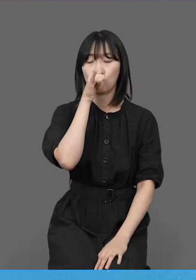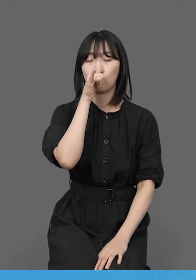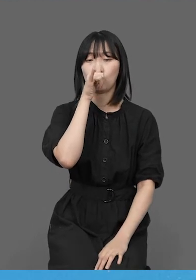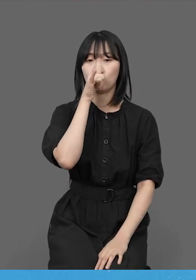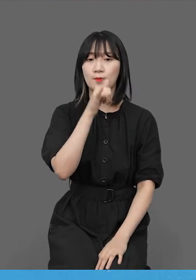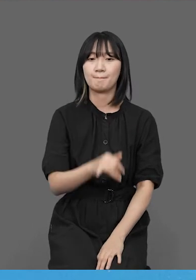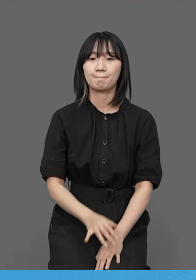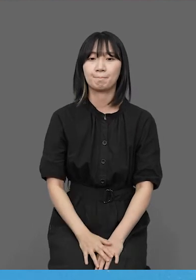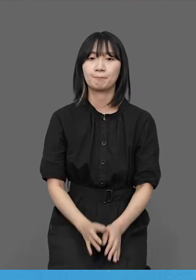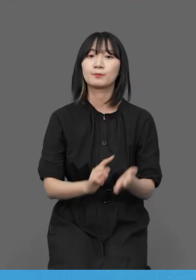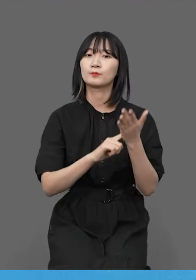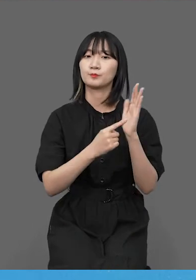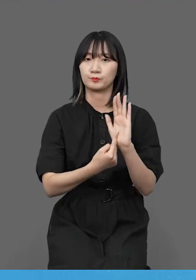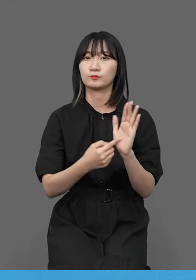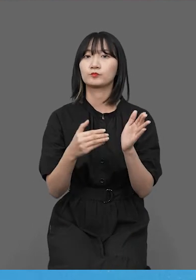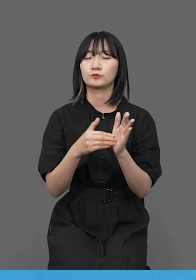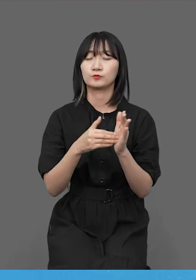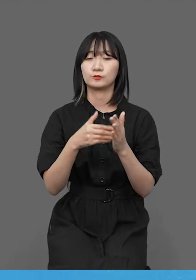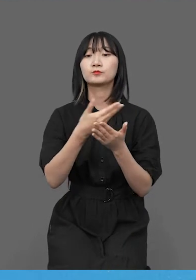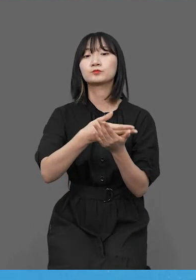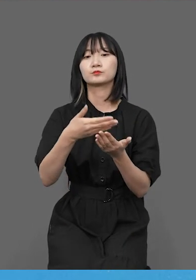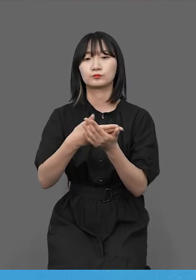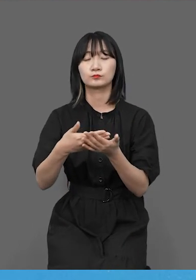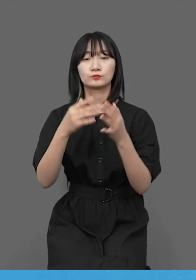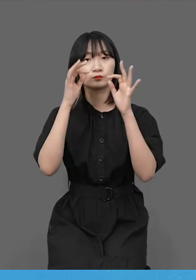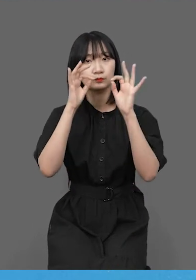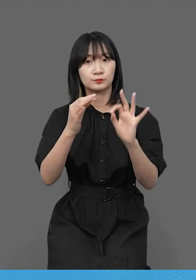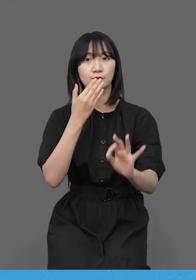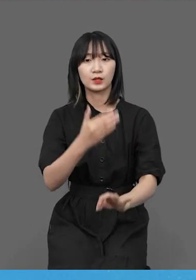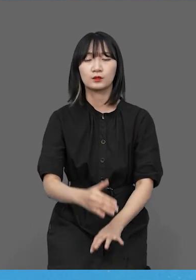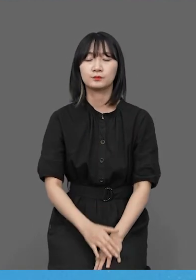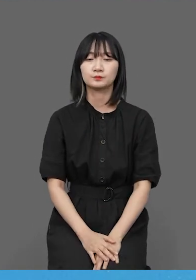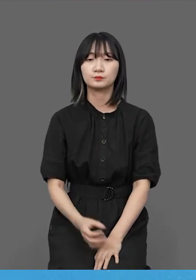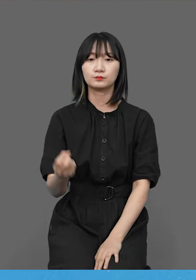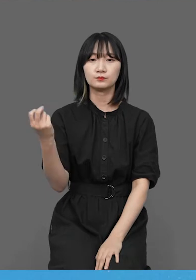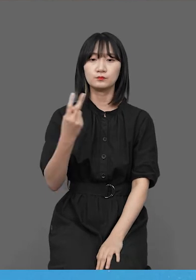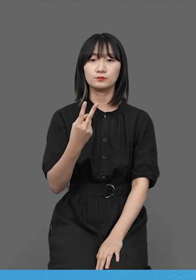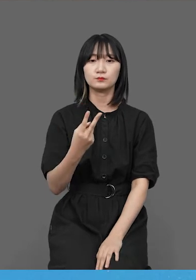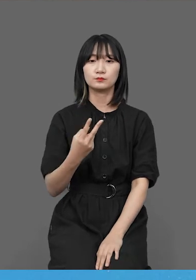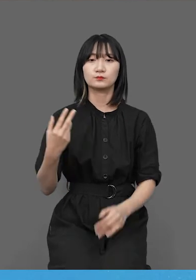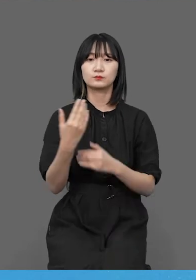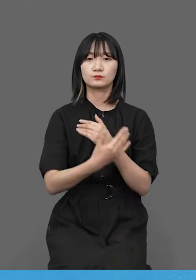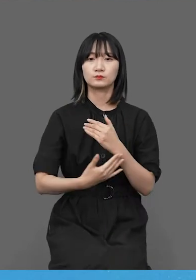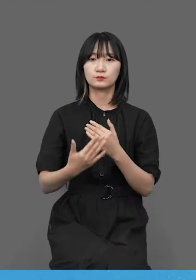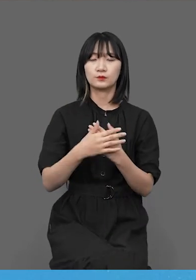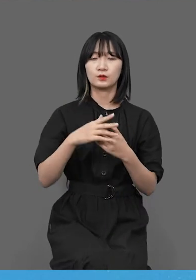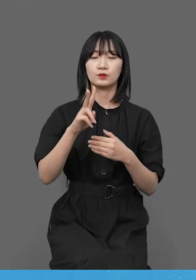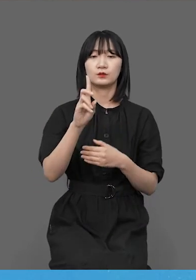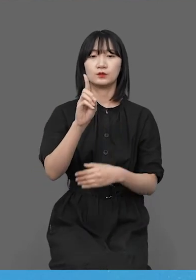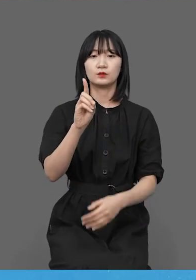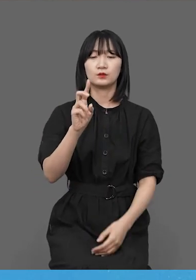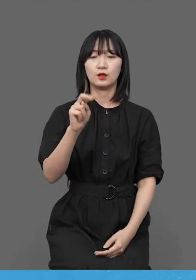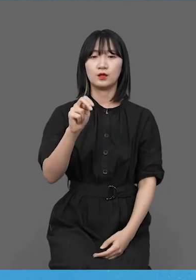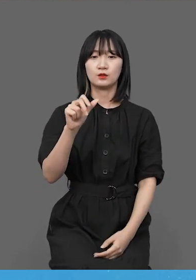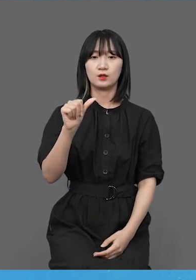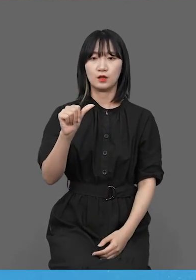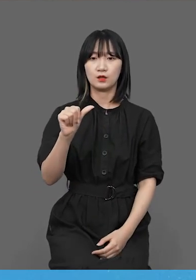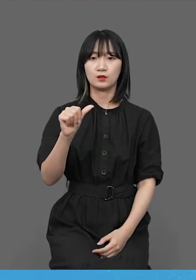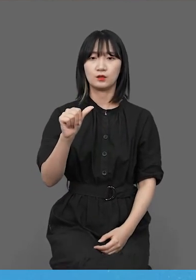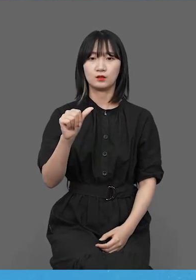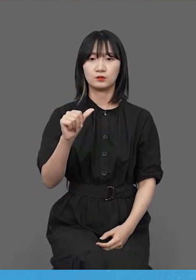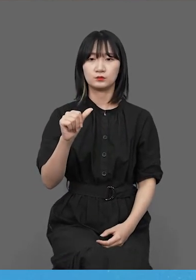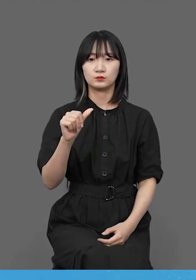그 표현하는 그런 그림을 우리가 볼 수가 있습니다. 그리고 우리 인체의 뭐 DNA의 한